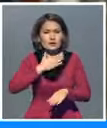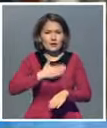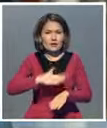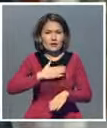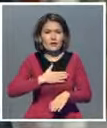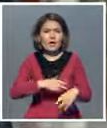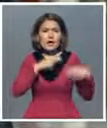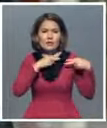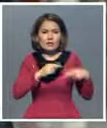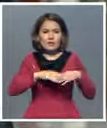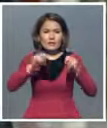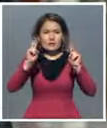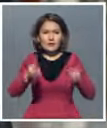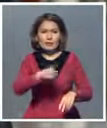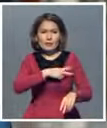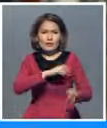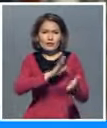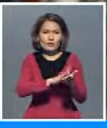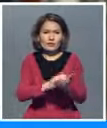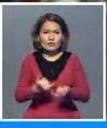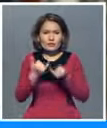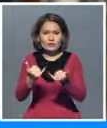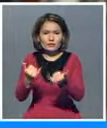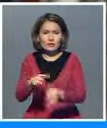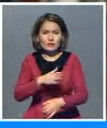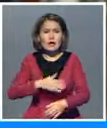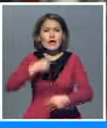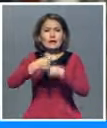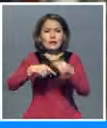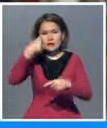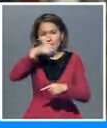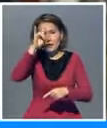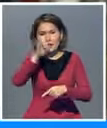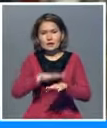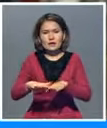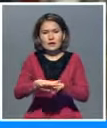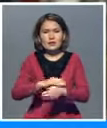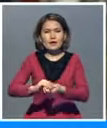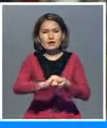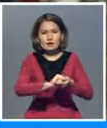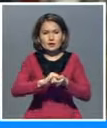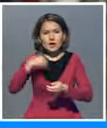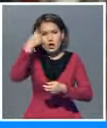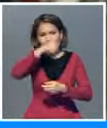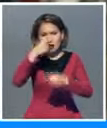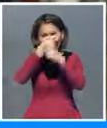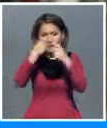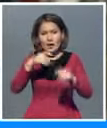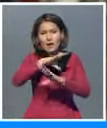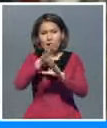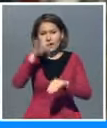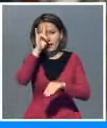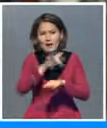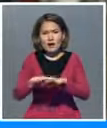тер төккендердің еңбегі біздің мемлекетте әрдайым бағалы. Келесі жыл Қазақстан халық ассамблеясының жылы болып жарияланғаны барлық